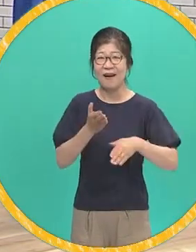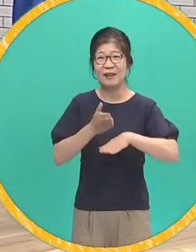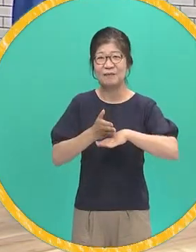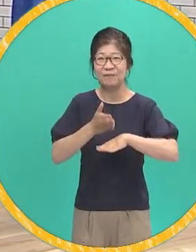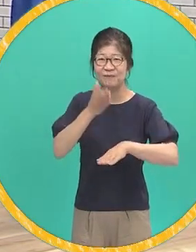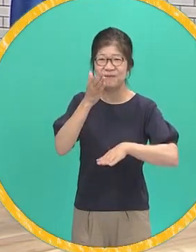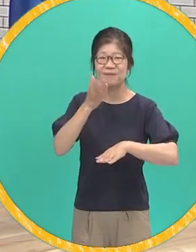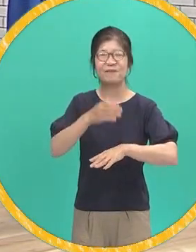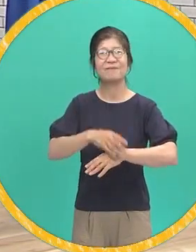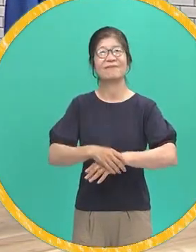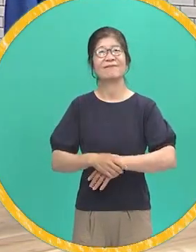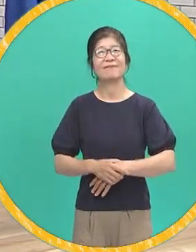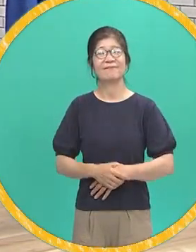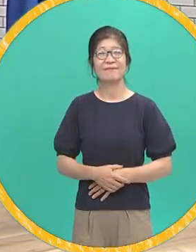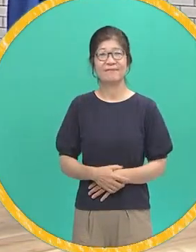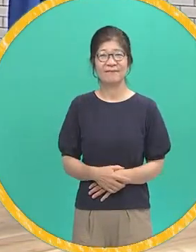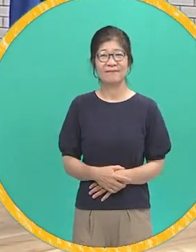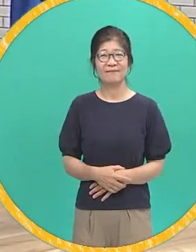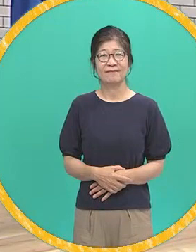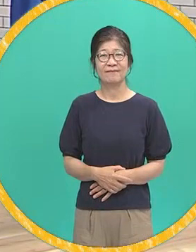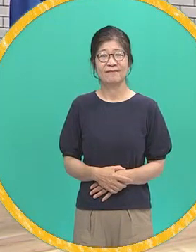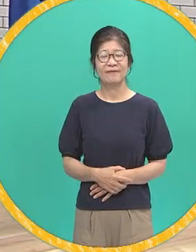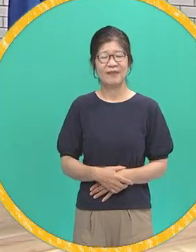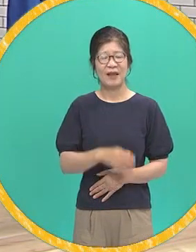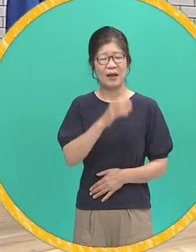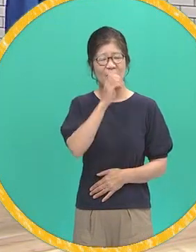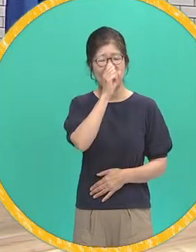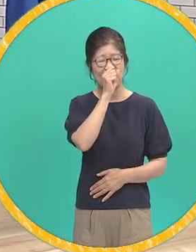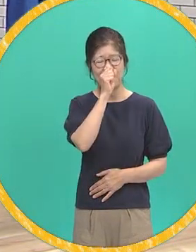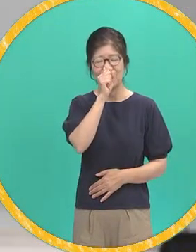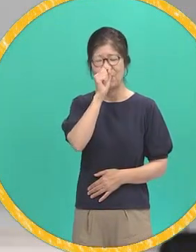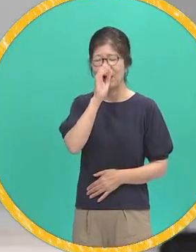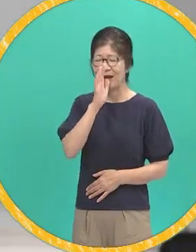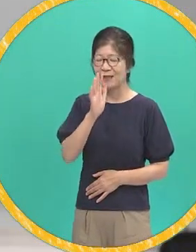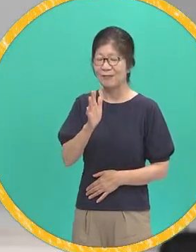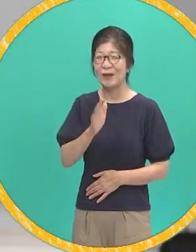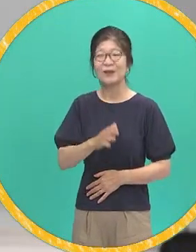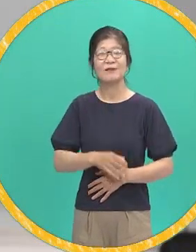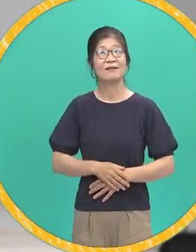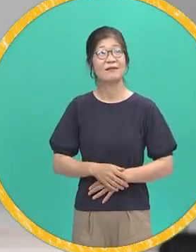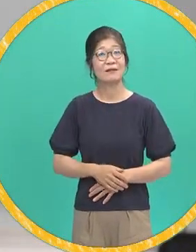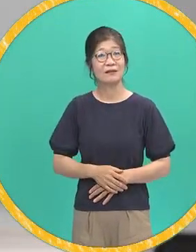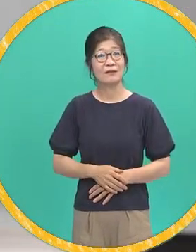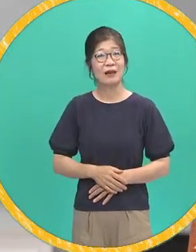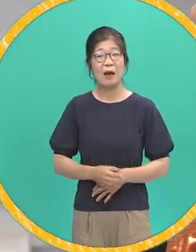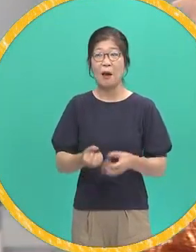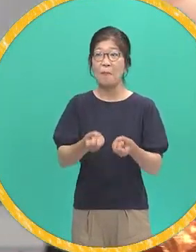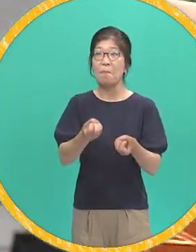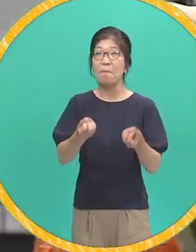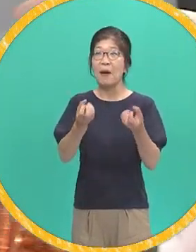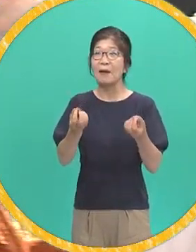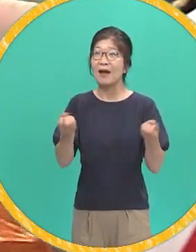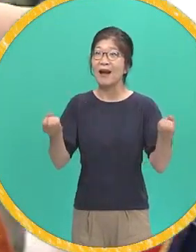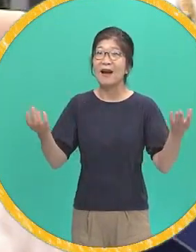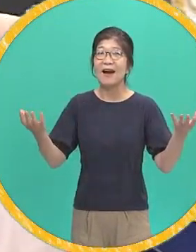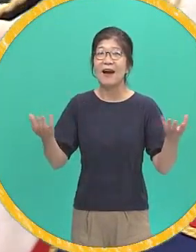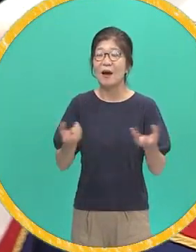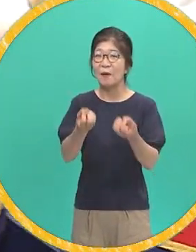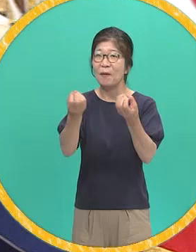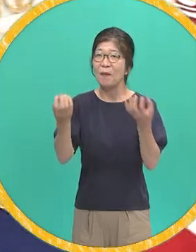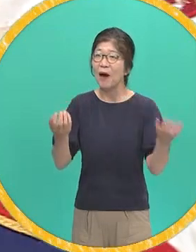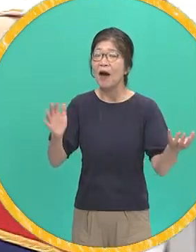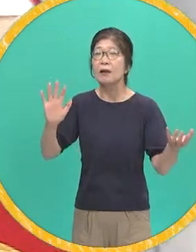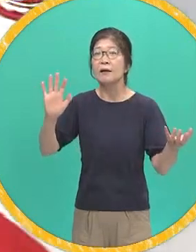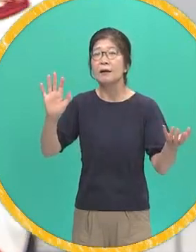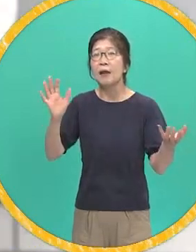今日もありがとうありがとうお願いしますよろしくお願いします華やかなんですけどこの空気